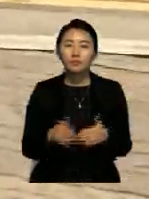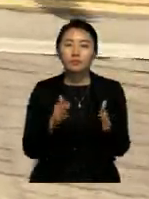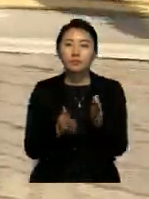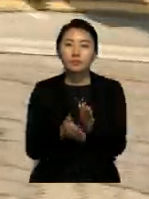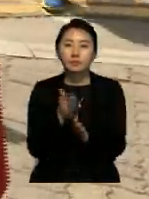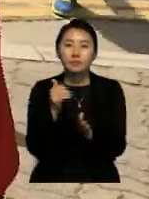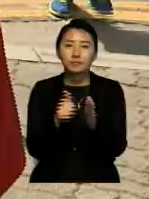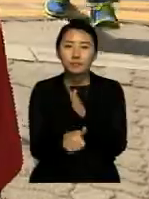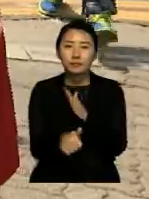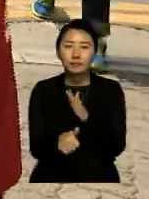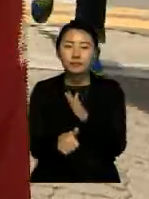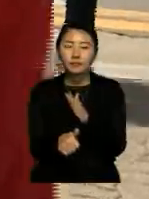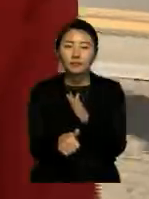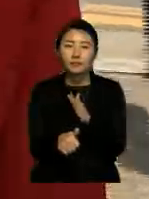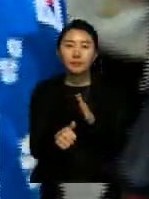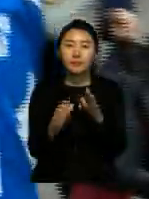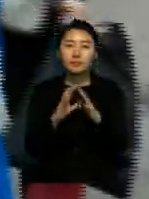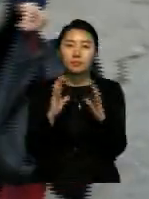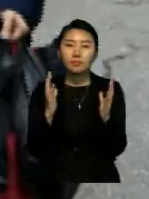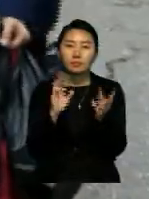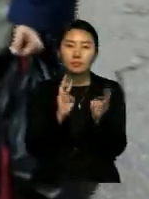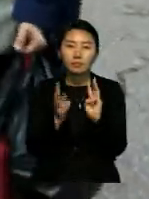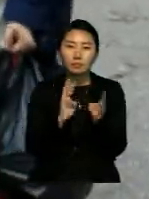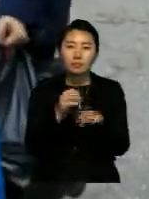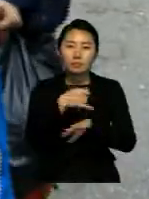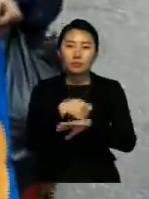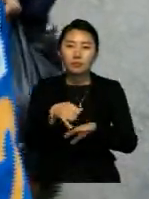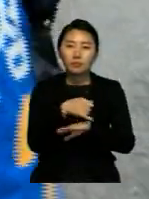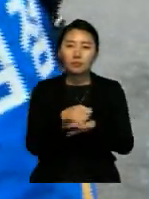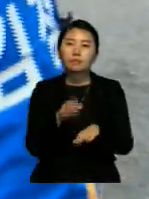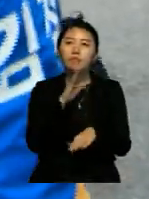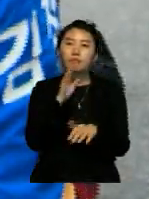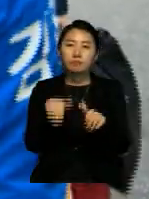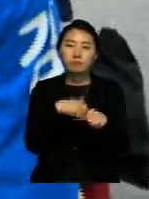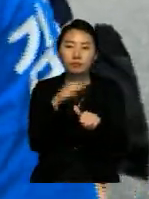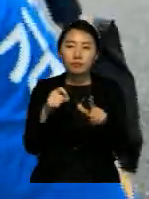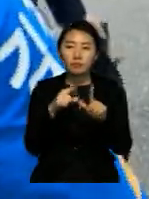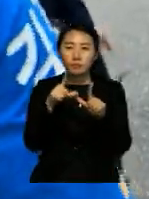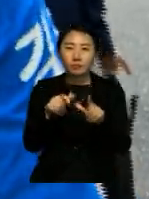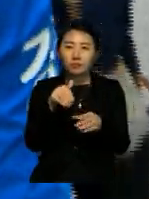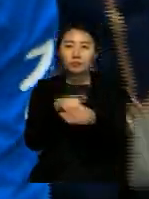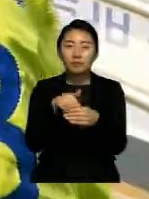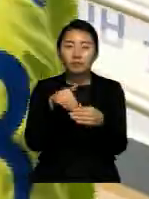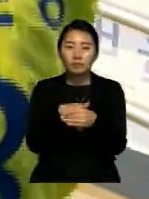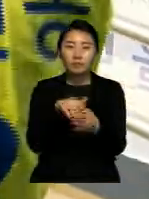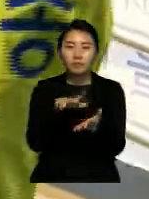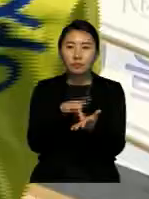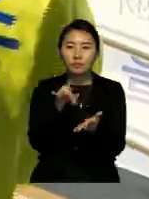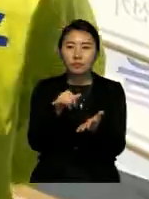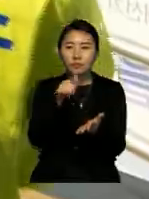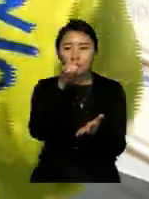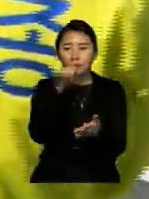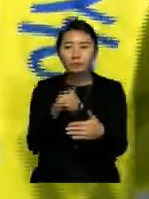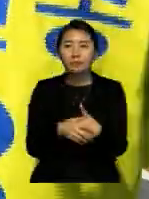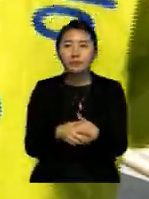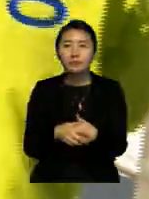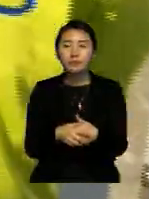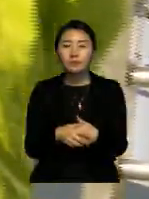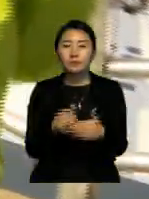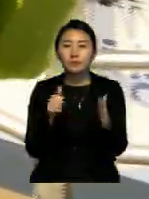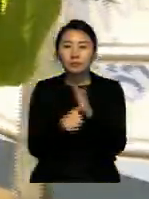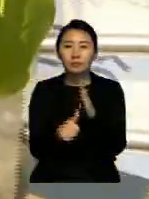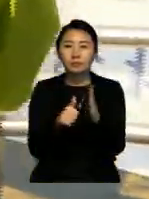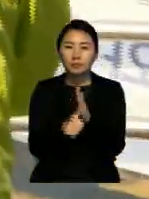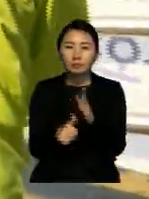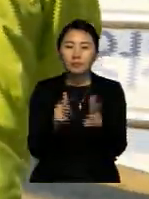구리시장 재선거에서는 월드 디자인 시티 사업이 지역 현안을 비롯한 대부분의 선거 이슈를 삼킵니다. 후보들 또한 이